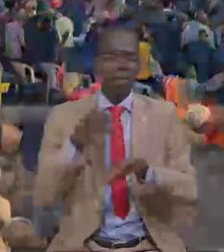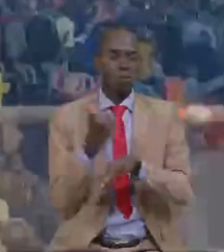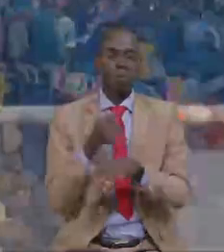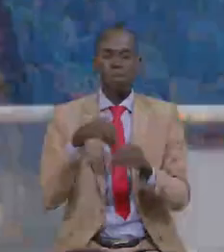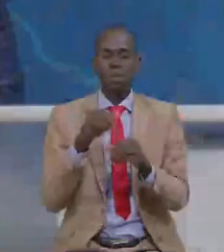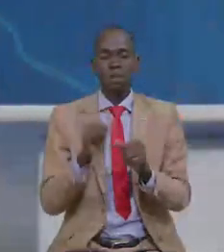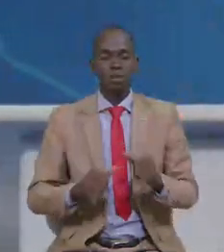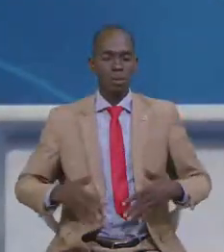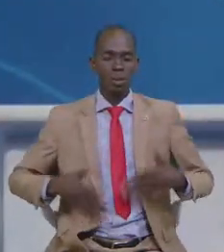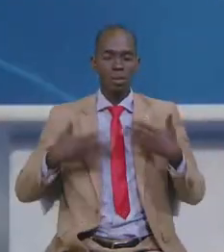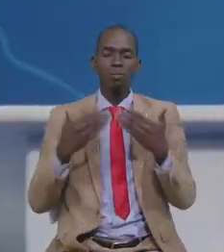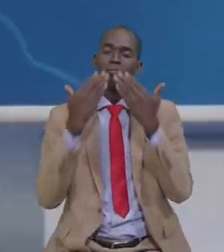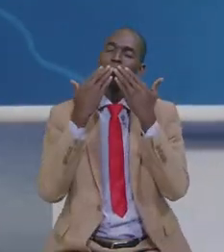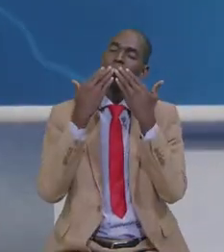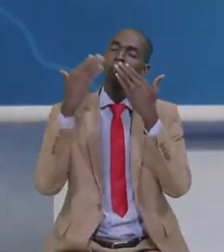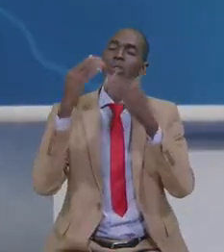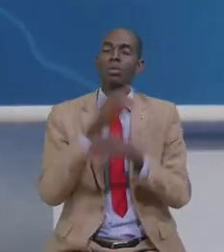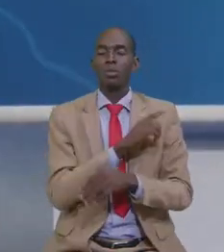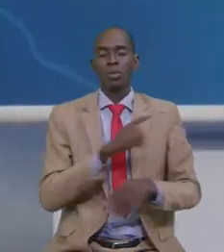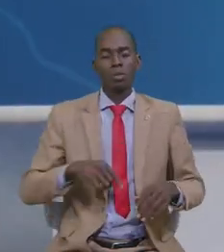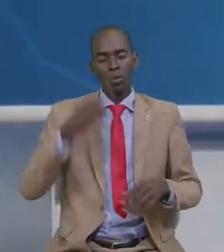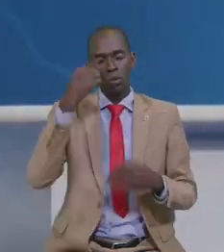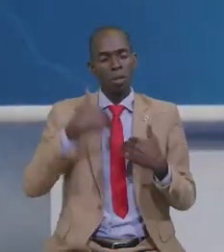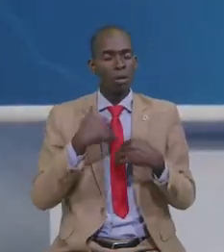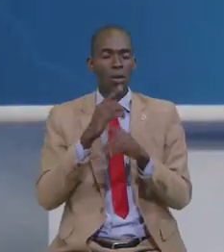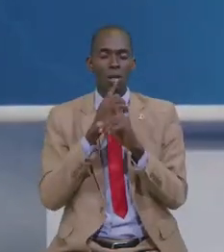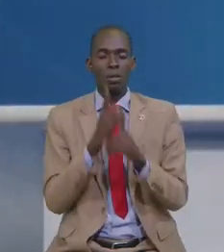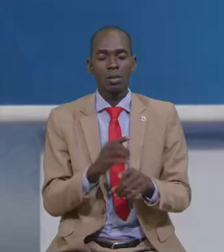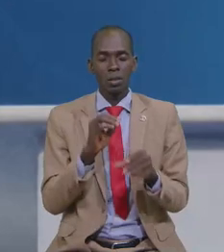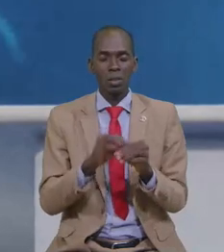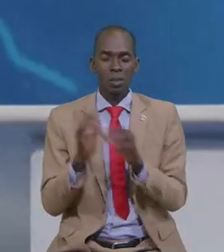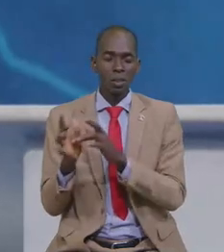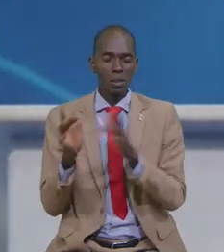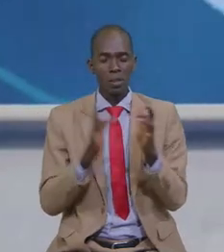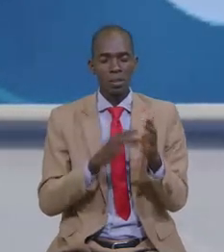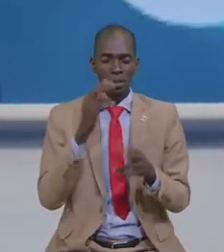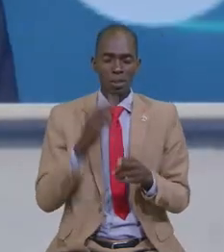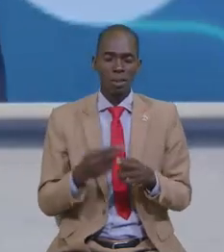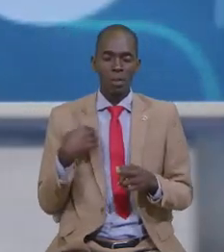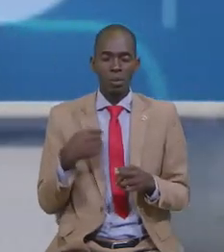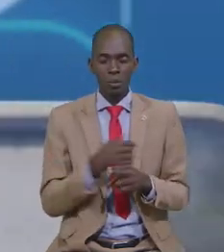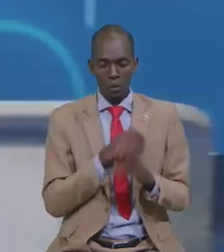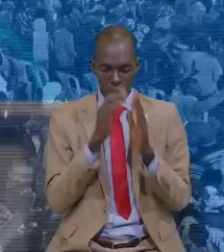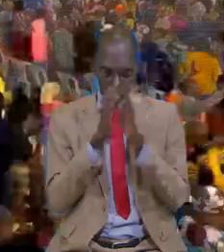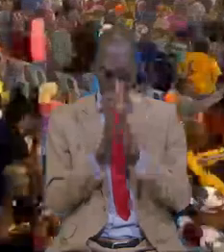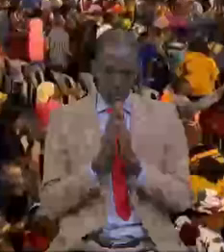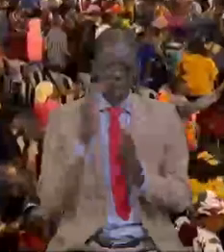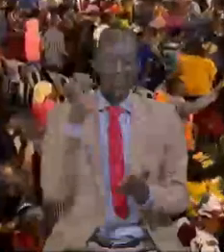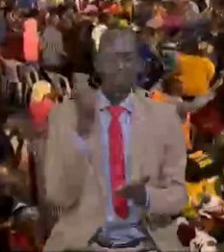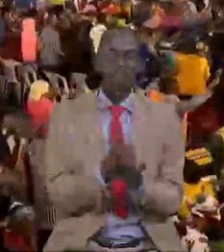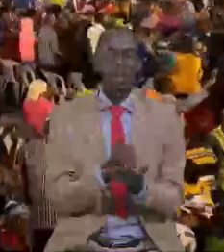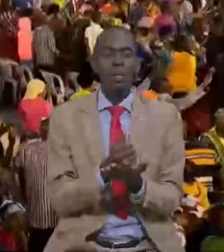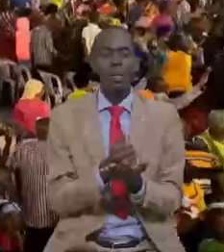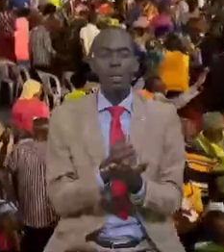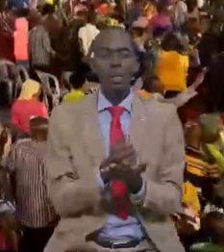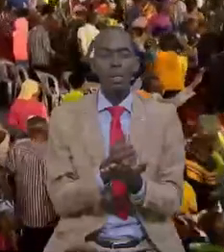La confirmation dans chaque vie. Merci Seigneur parce que tu nous as exaucés. Au nom de Jésus,